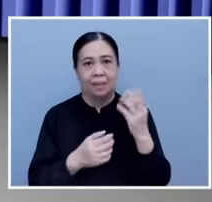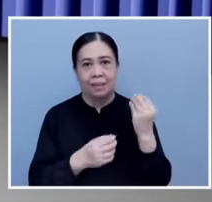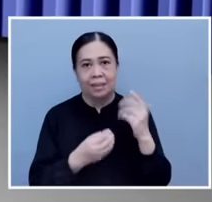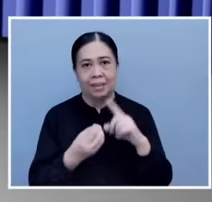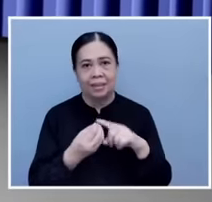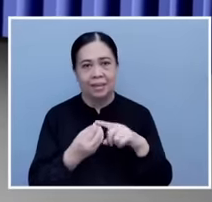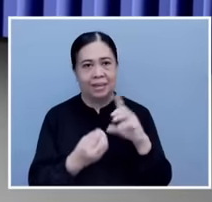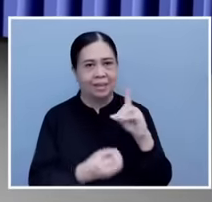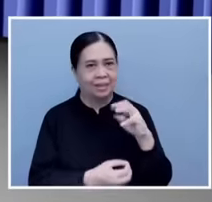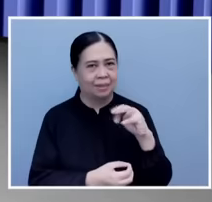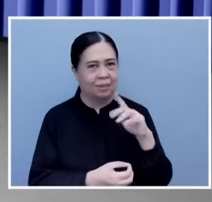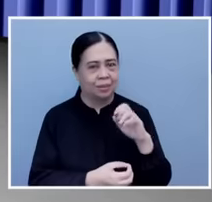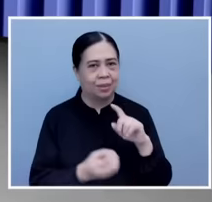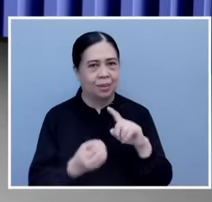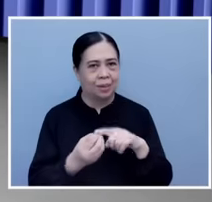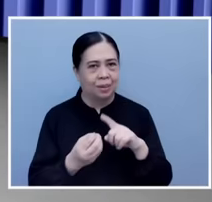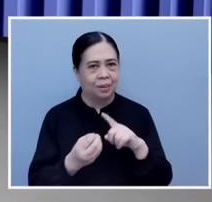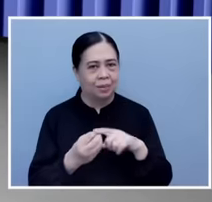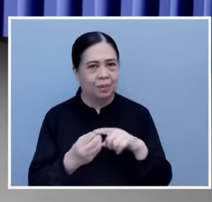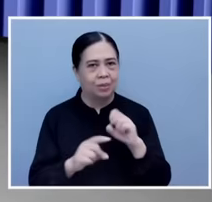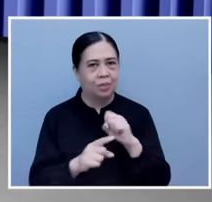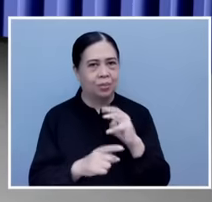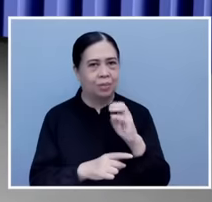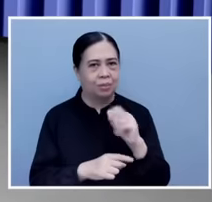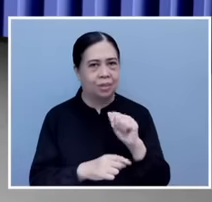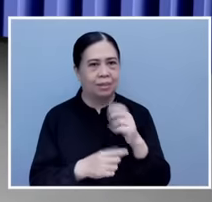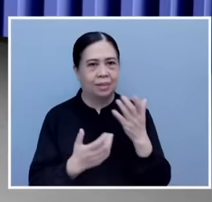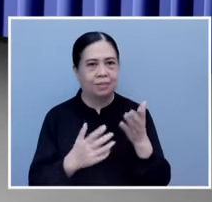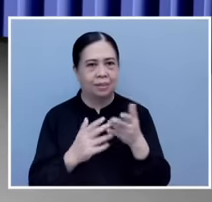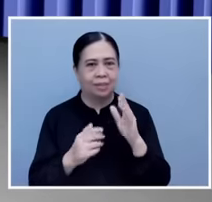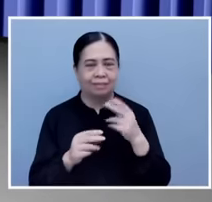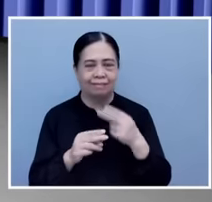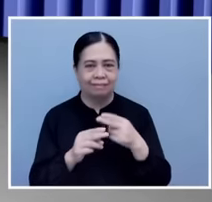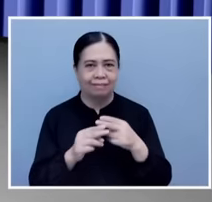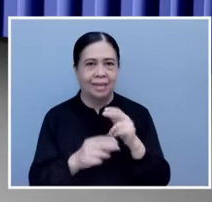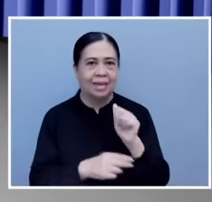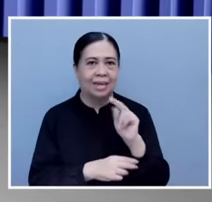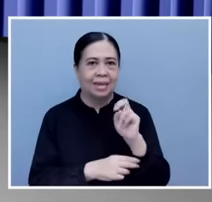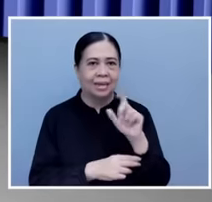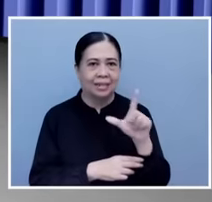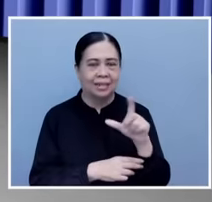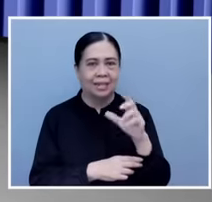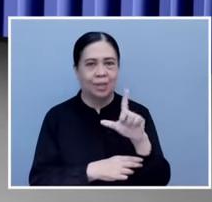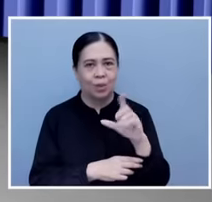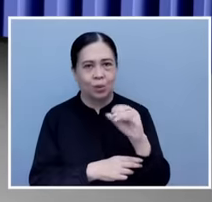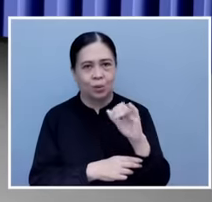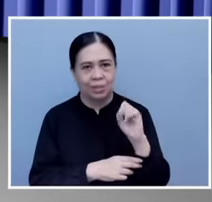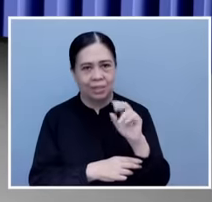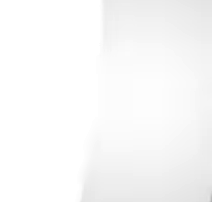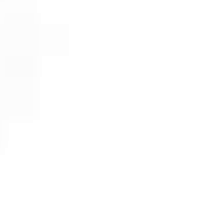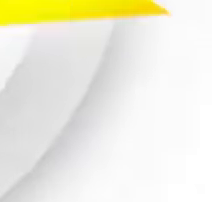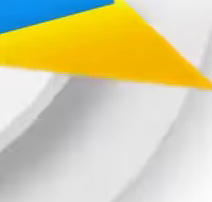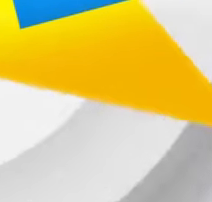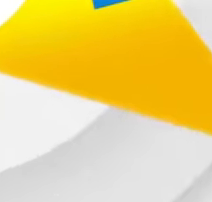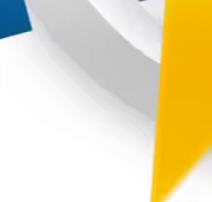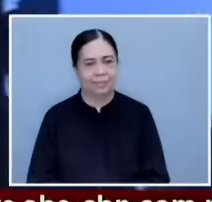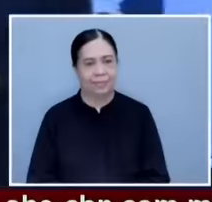at social media break ng kanya kaibigan na si Angel Locsin. Nagpapatrol, MJ Felipe.